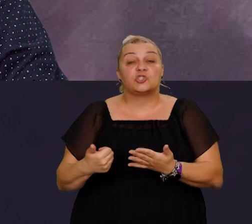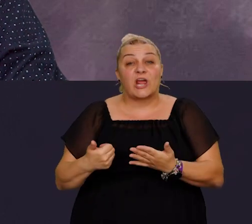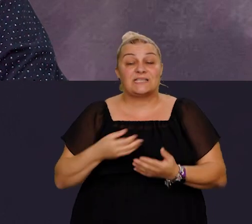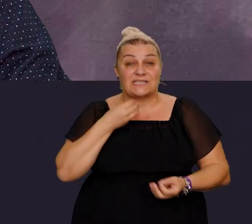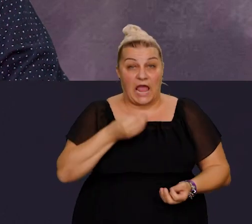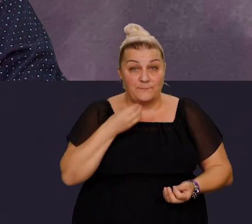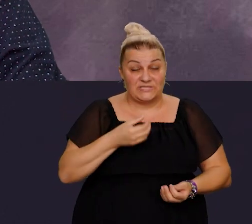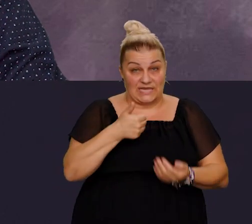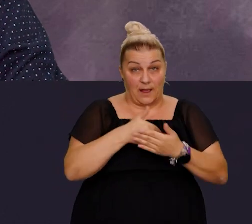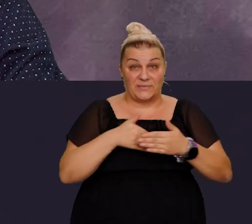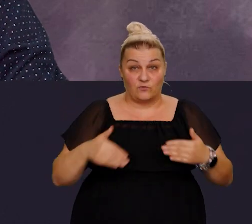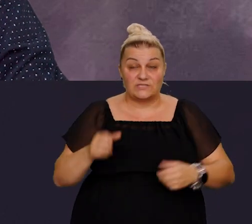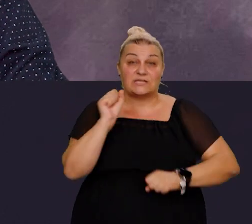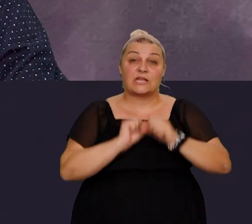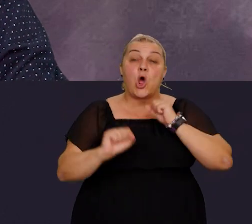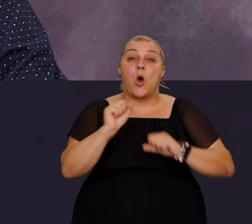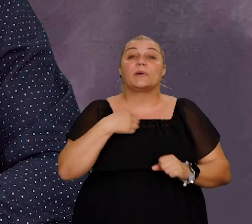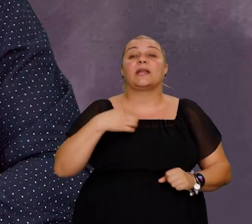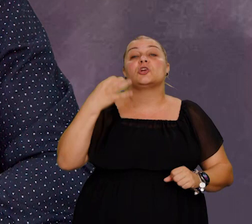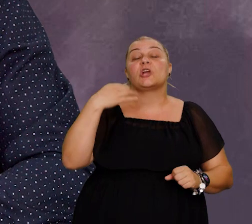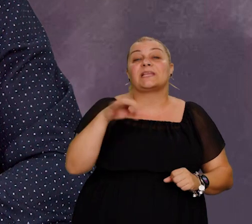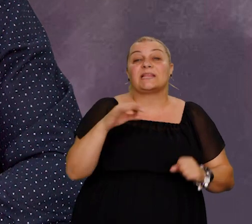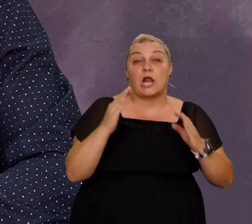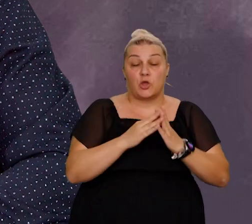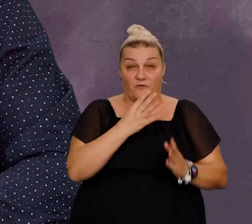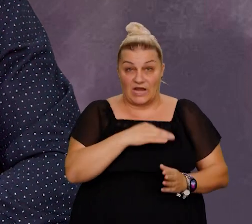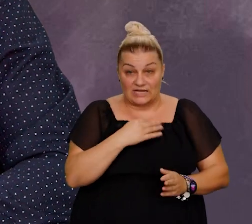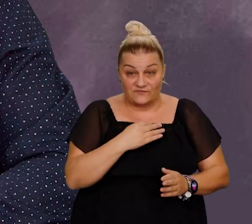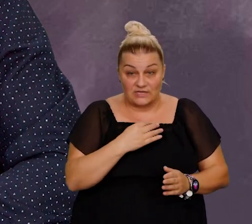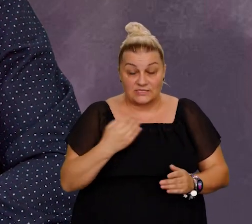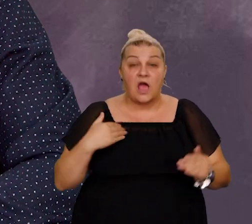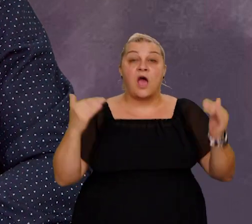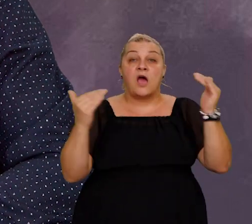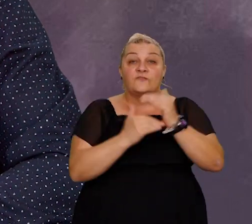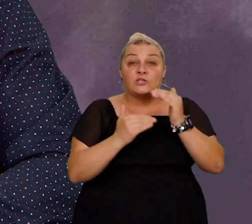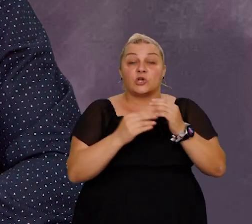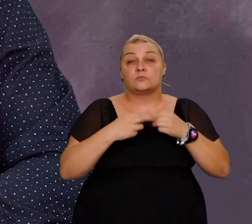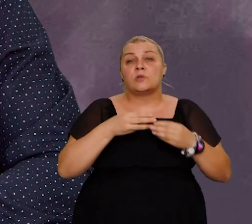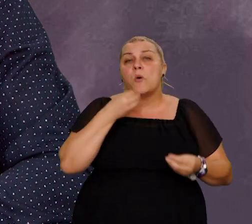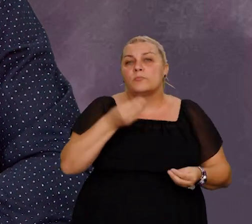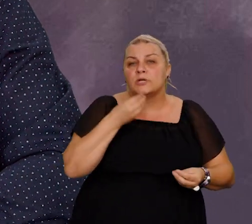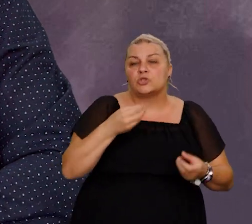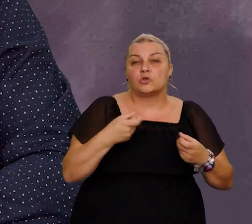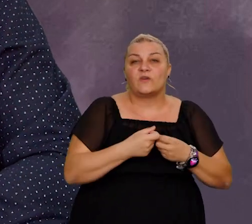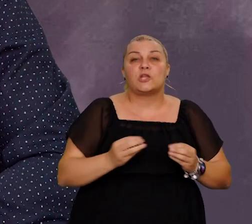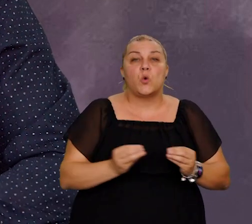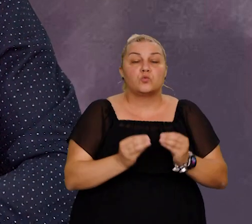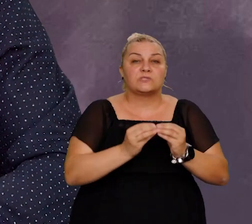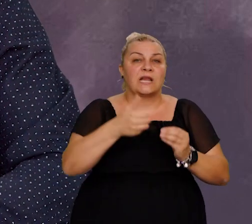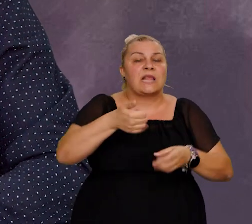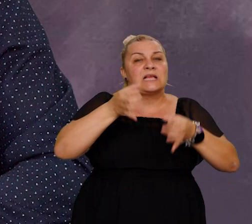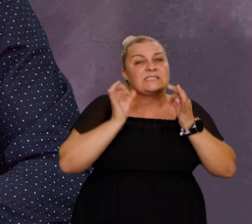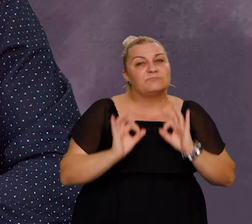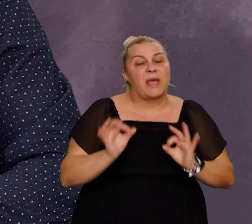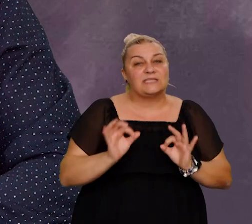296. emisiji na prvoj crti obrane jedine nam domovine Hrvatske. Večeras ćemo pričati o ustroju